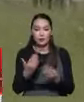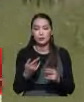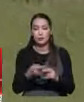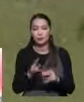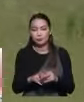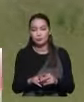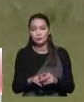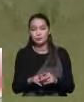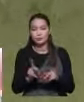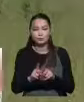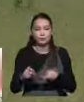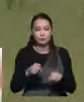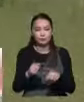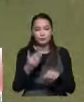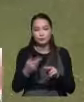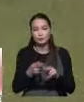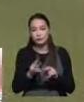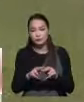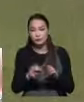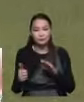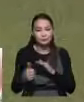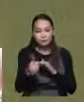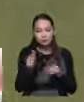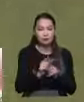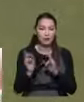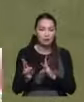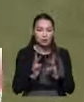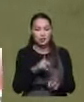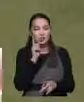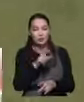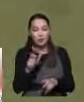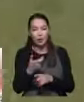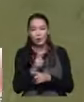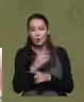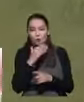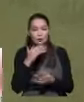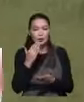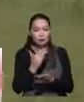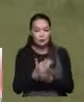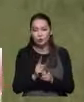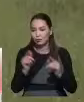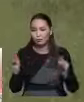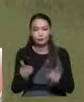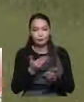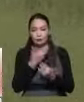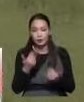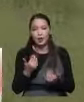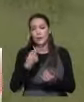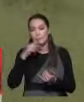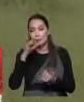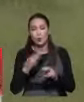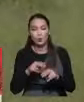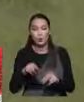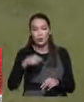табамын деп, ағылған көліктің арасына кіріп, ажал құшып жатқан жастардың саны көбеймесе, азайар емес. Құзырлы органдар осы